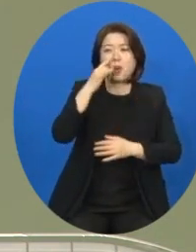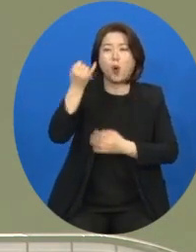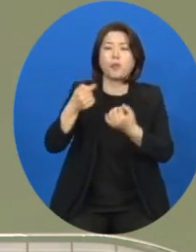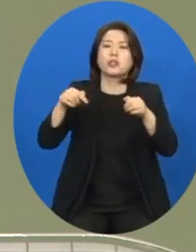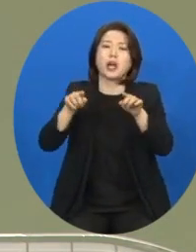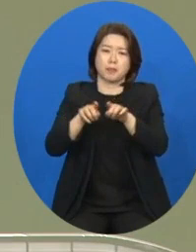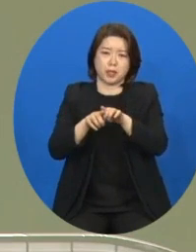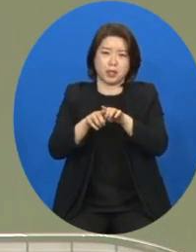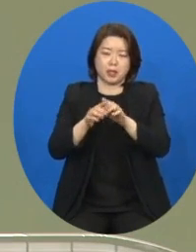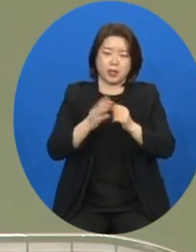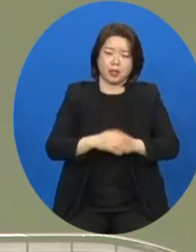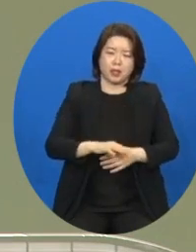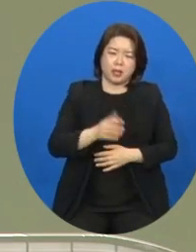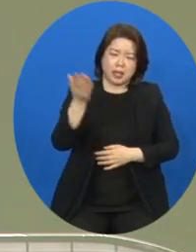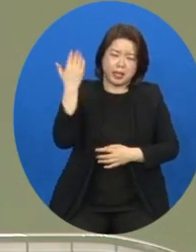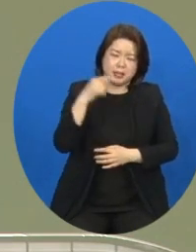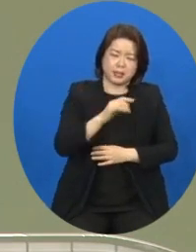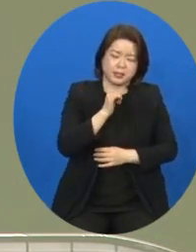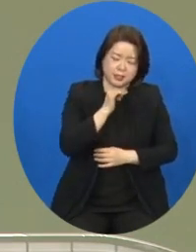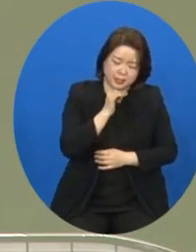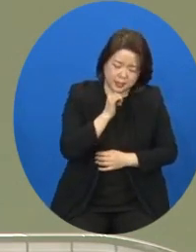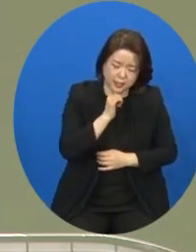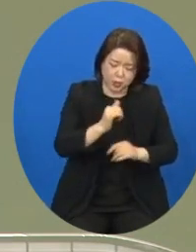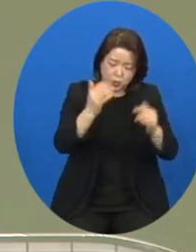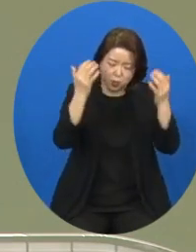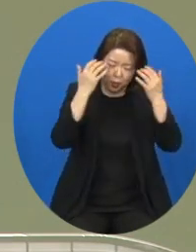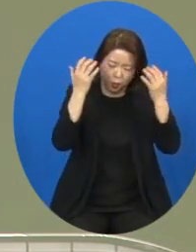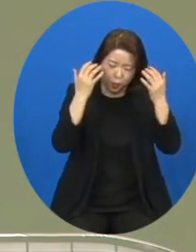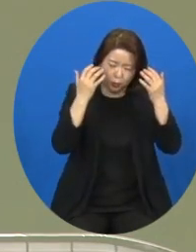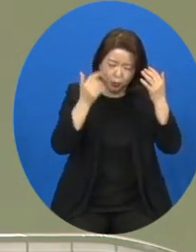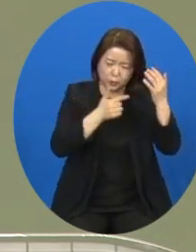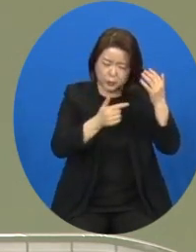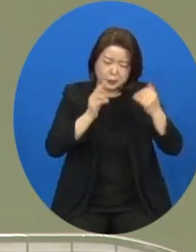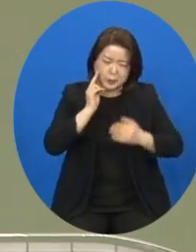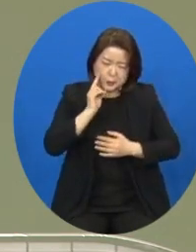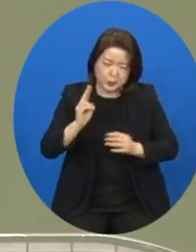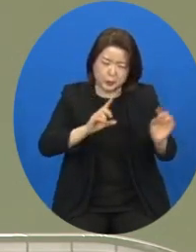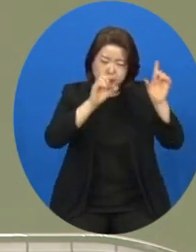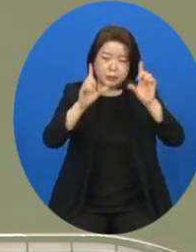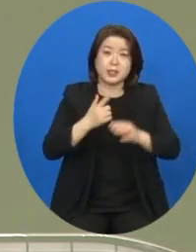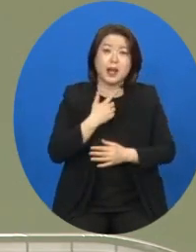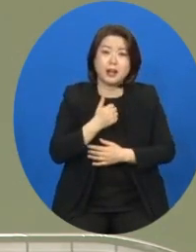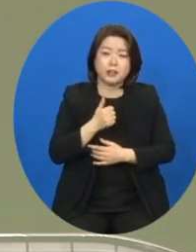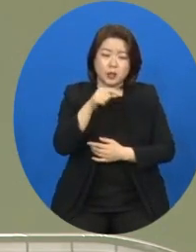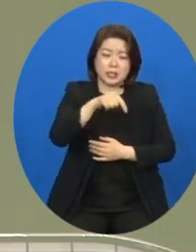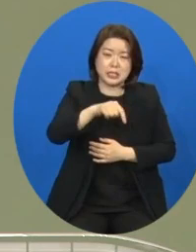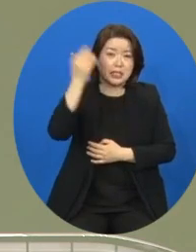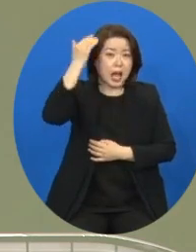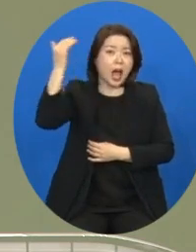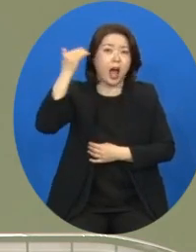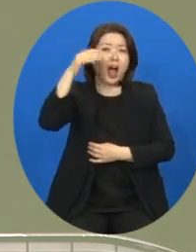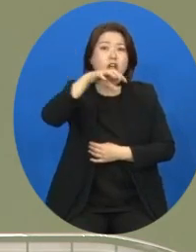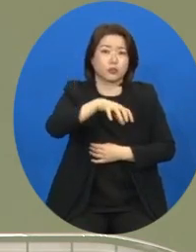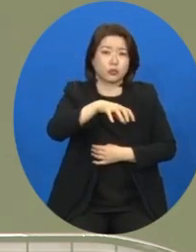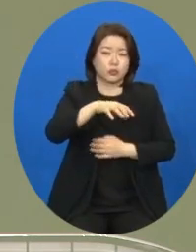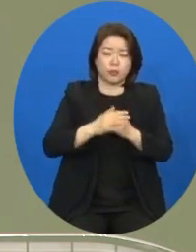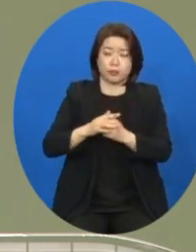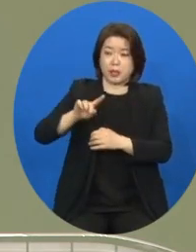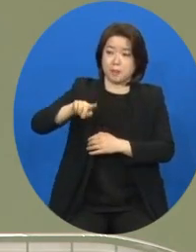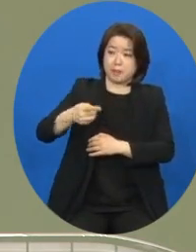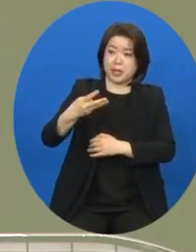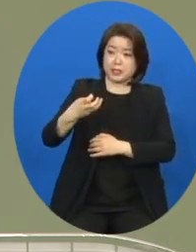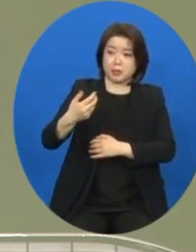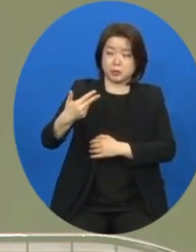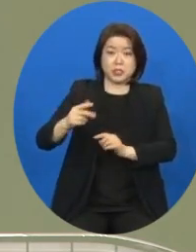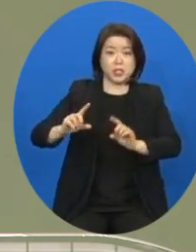그리고 그렇게 고통스러워 가운데 살던 이 한국에